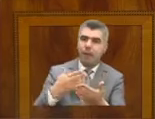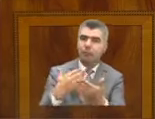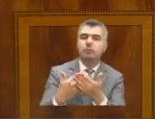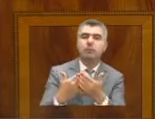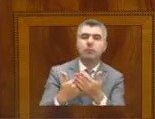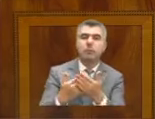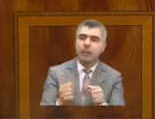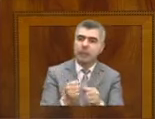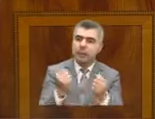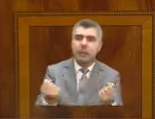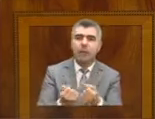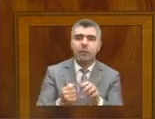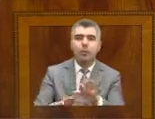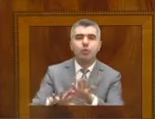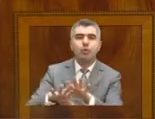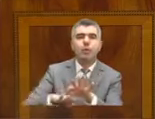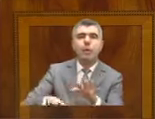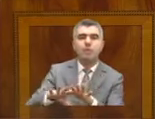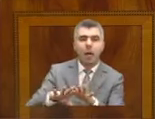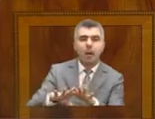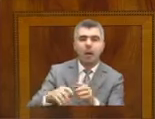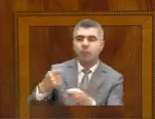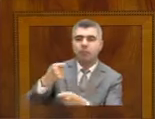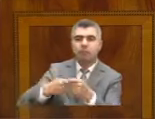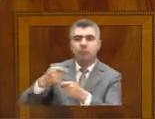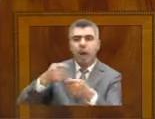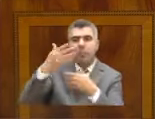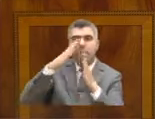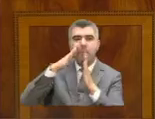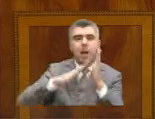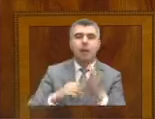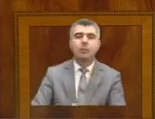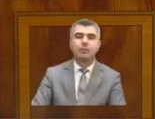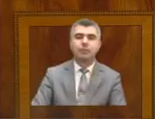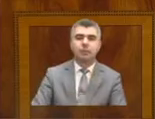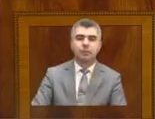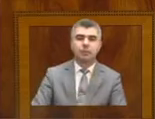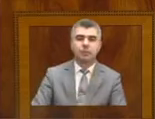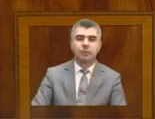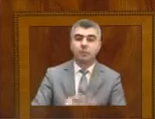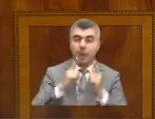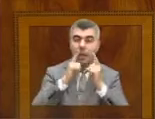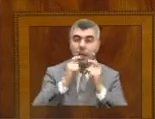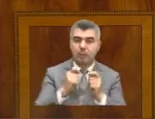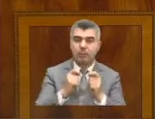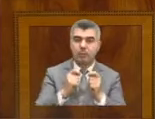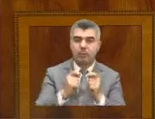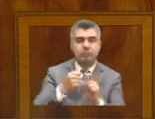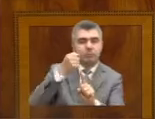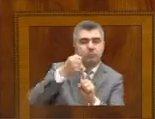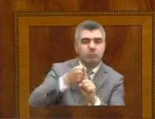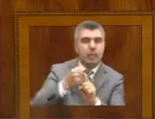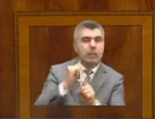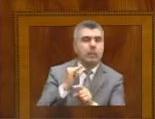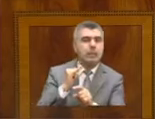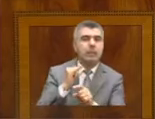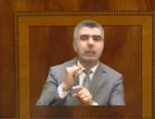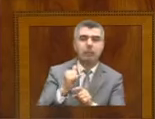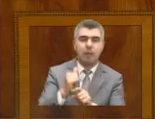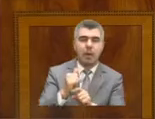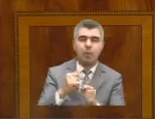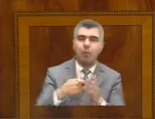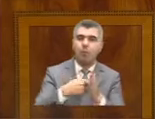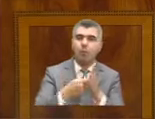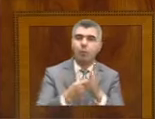للتنمية الاجتماعية والاقتصادية ببلادنا. ووفق هذا المنظور ستواصل الحكومة من خلال مشروع قانون